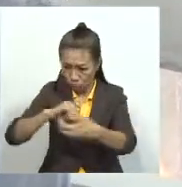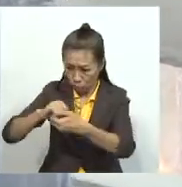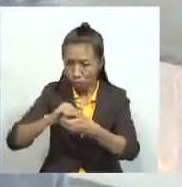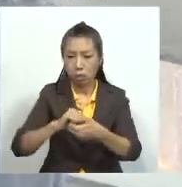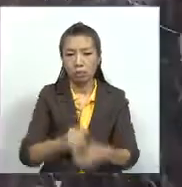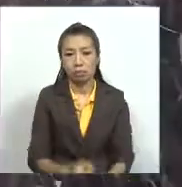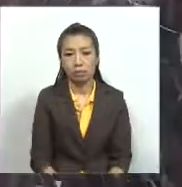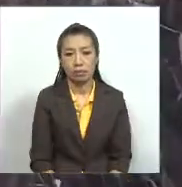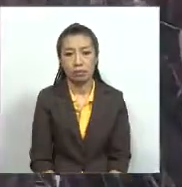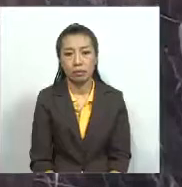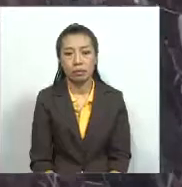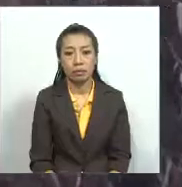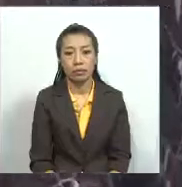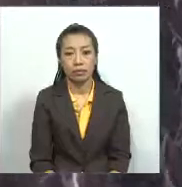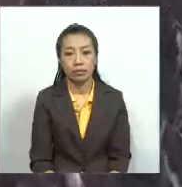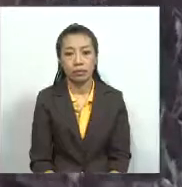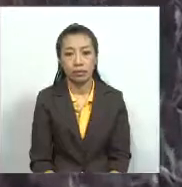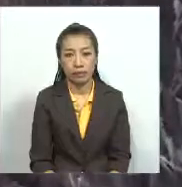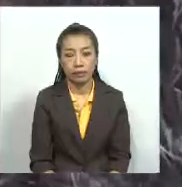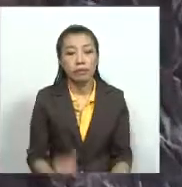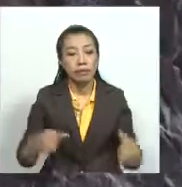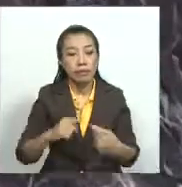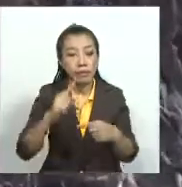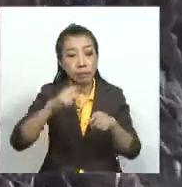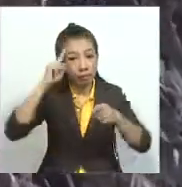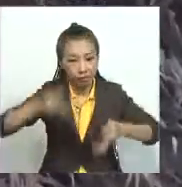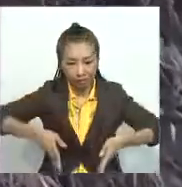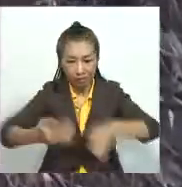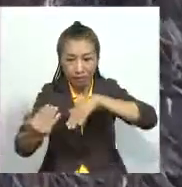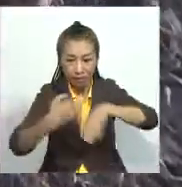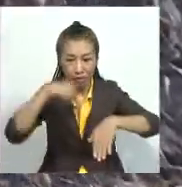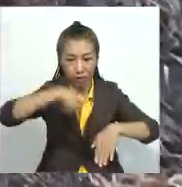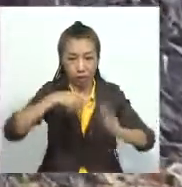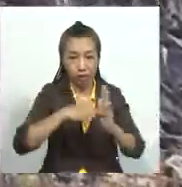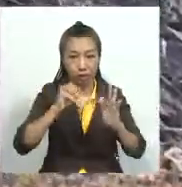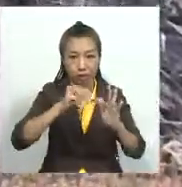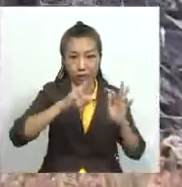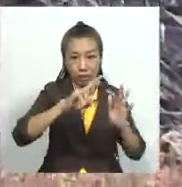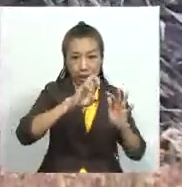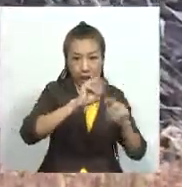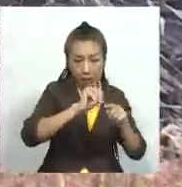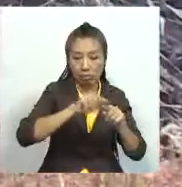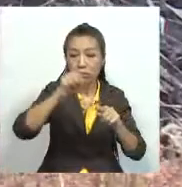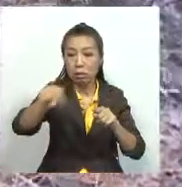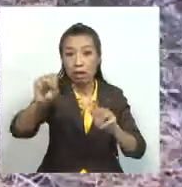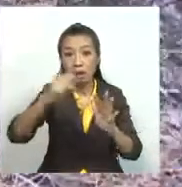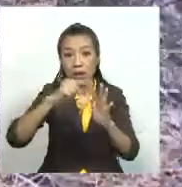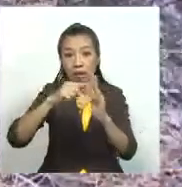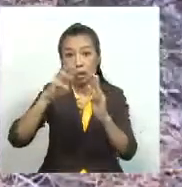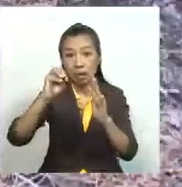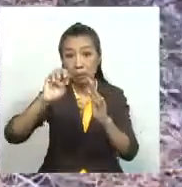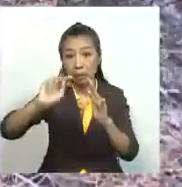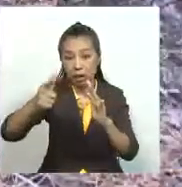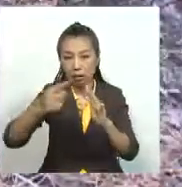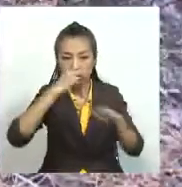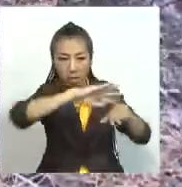ครับ ขณะที่สภาพพื้นที่ที่อยู่ระหว่างเส้นทางถนนสายแม่ริมเสมิงจะสามารถพบเห็นร่องรอยการเกิดไฟป่าบ